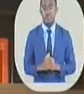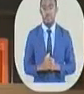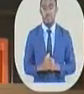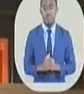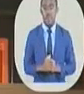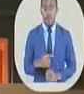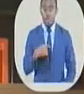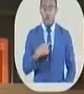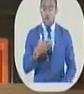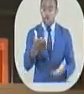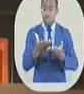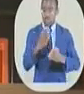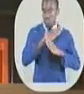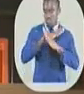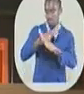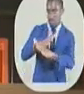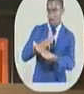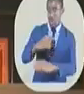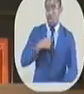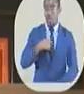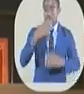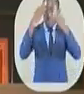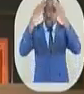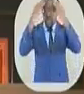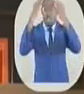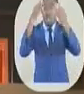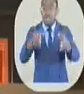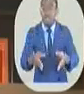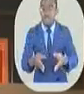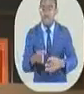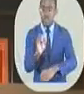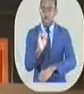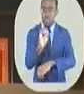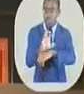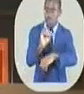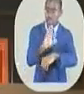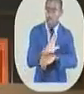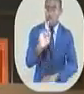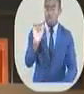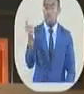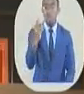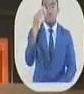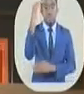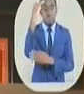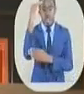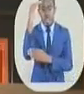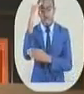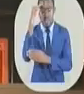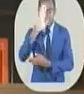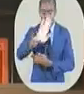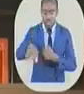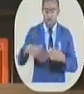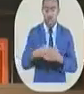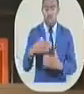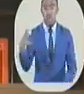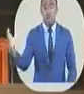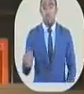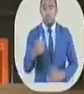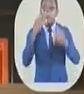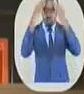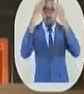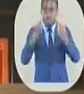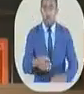par mesure de précaution, j'ai instruit le Premier ministre de prendre les mesures pour